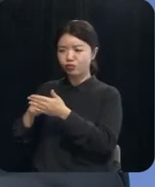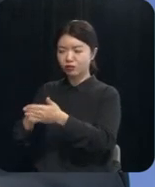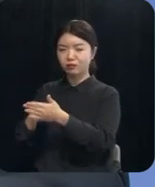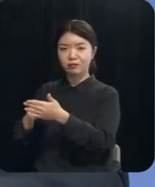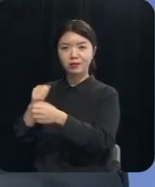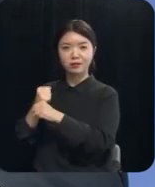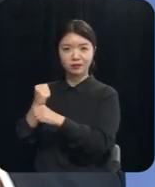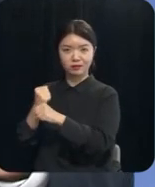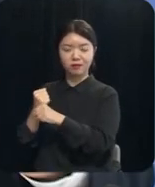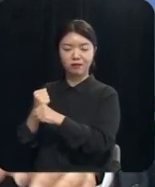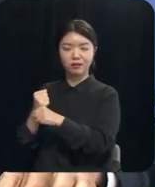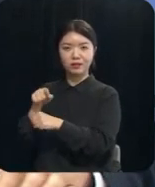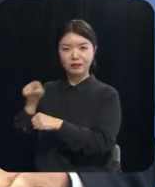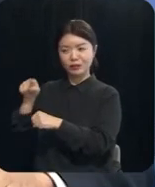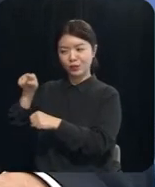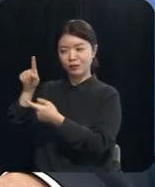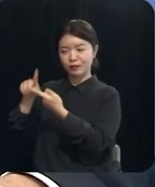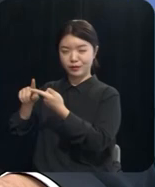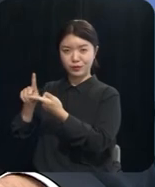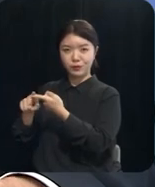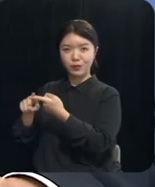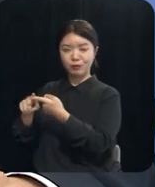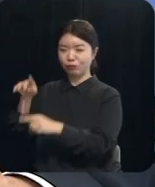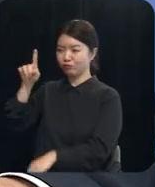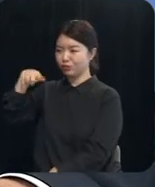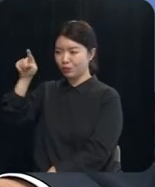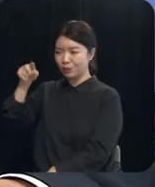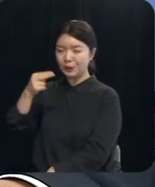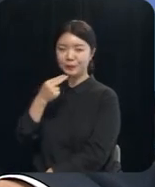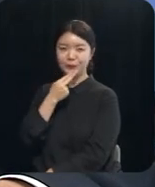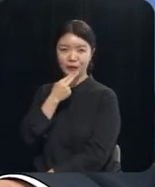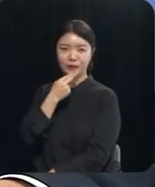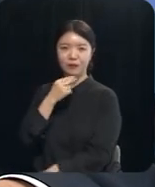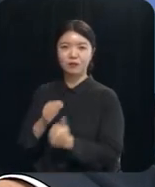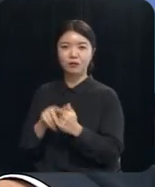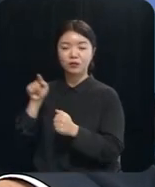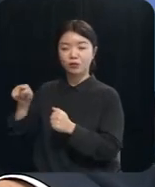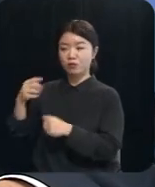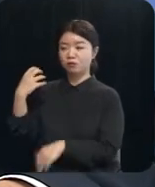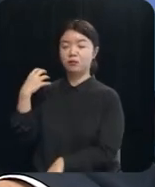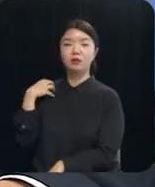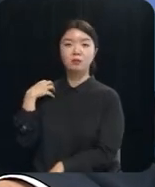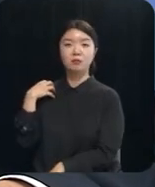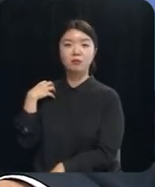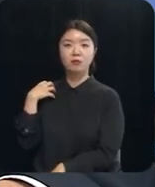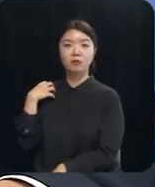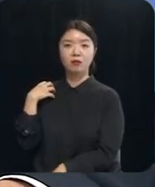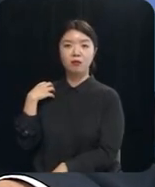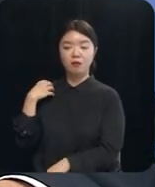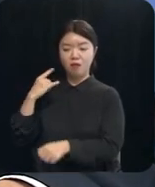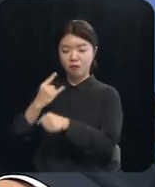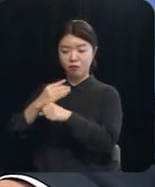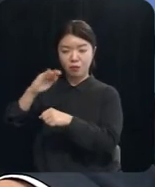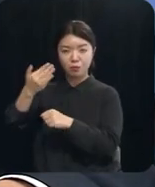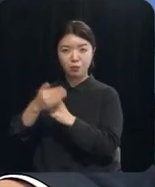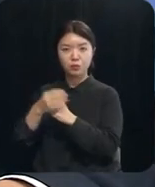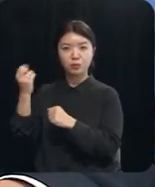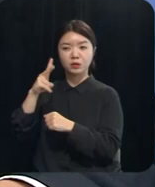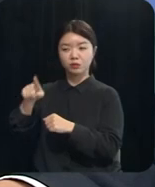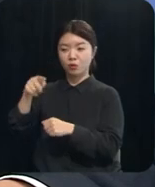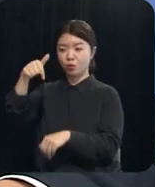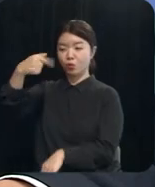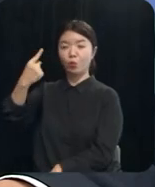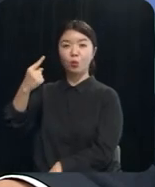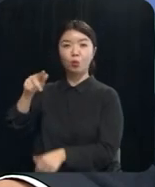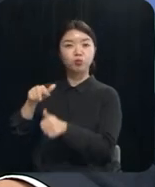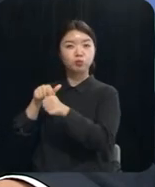추진되어지는데 그것에 대해서 지정을 하지 않았어요. 그것에 대한 책임을 져야 되는 것이고 그것에 대해서 고기철